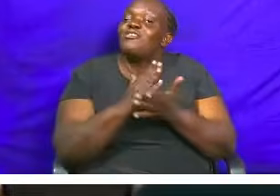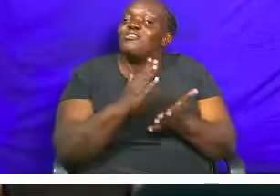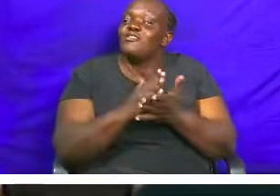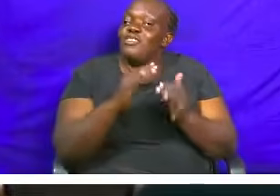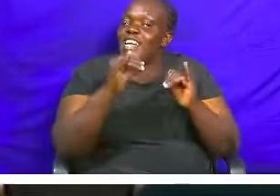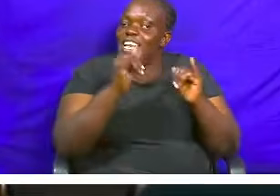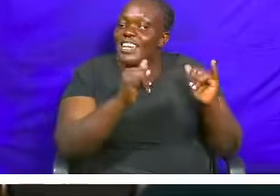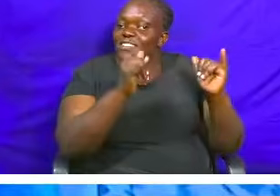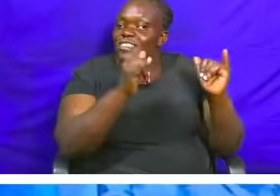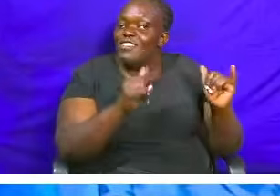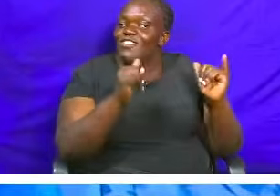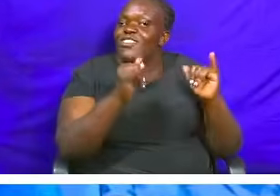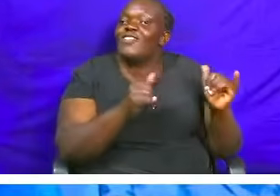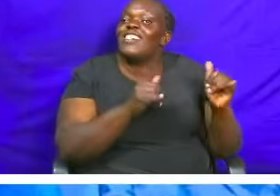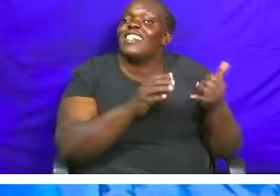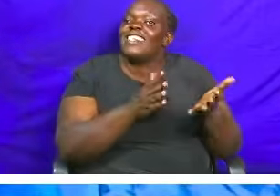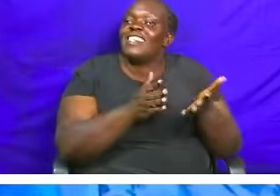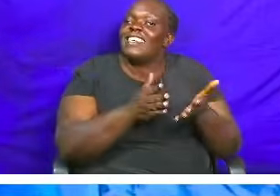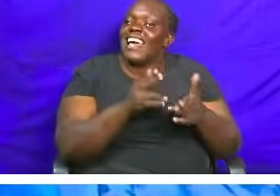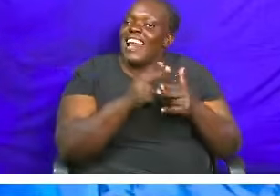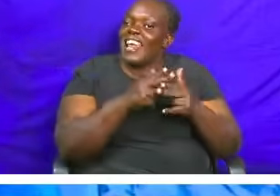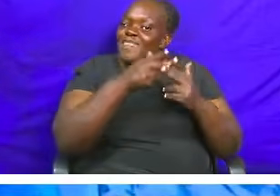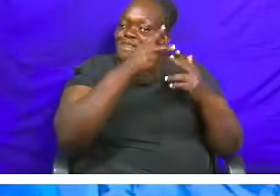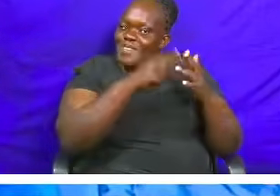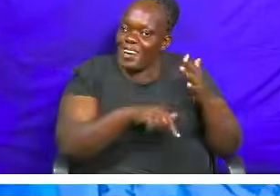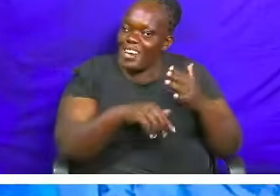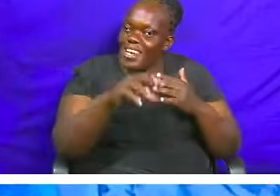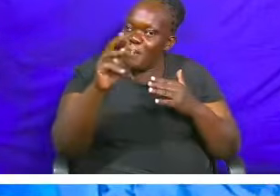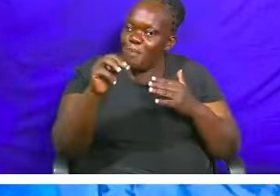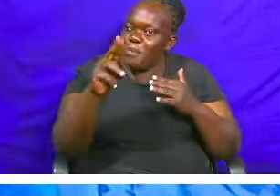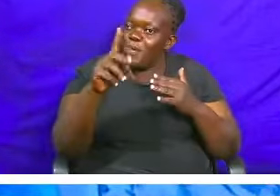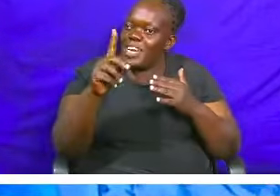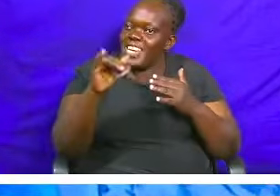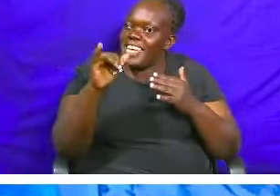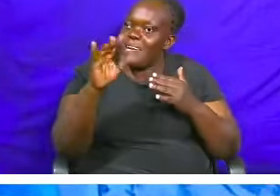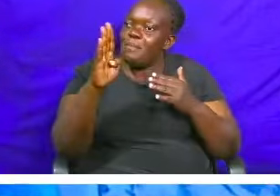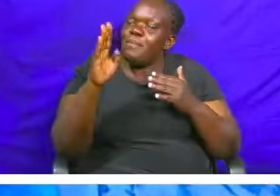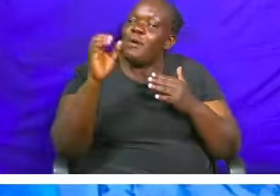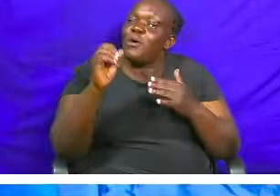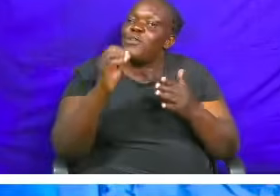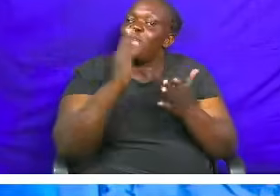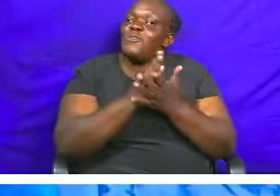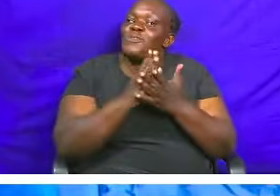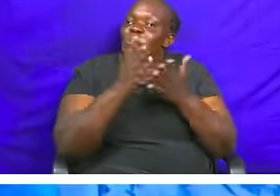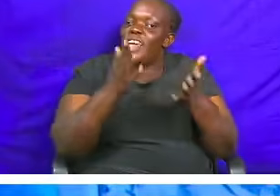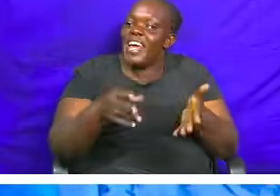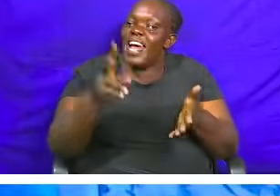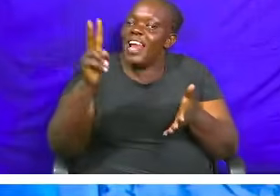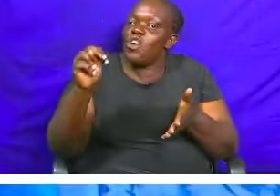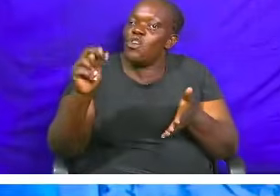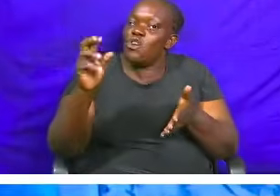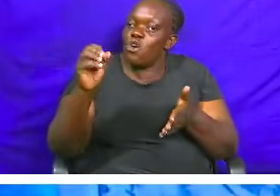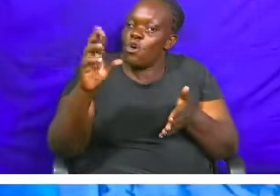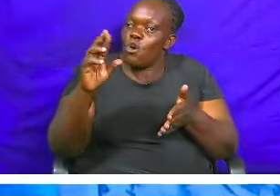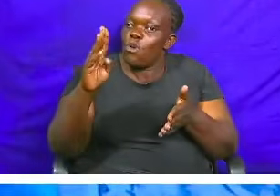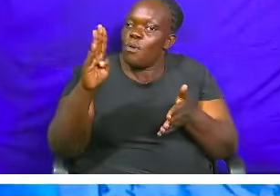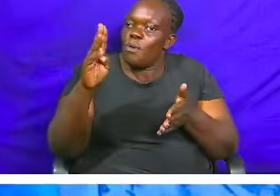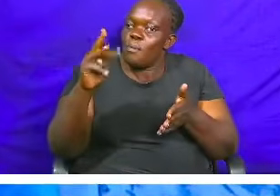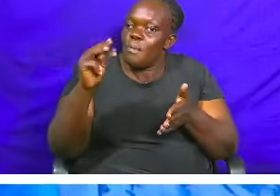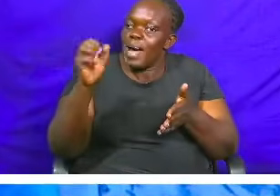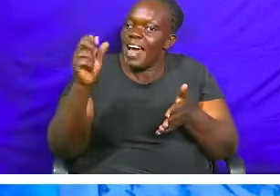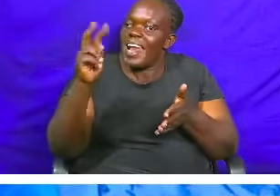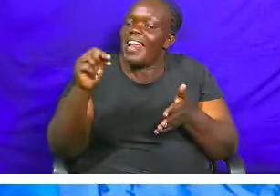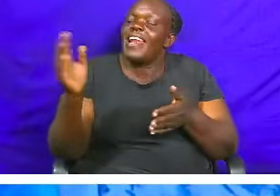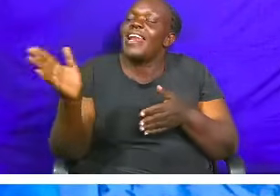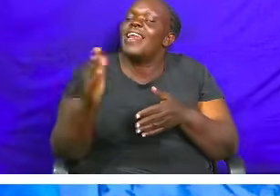news. Anaitwa Mudibo. Ako hapa Norman Mudibo in the house. Thank you very much.